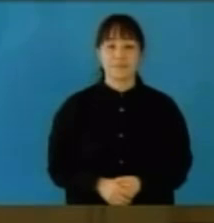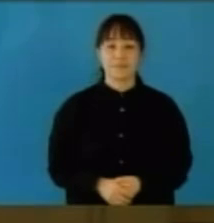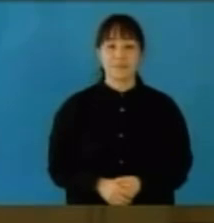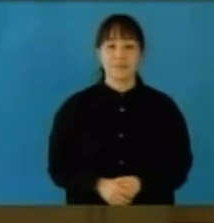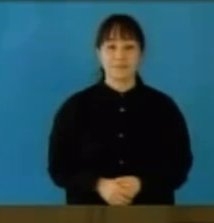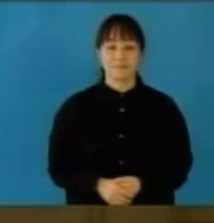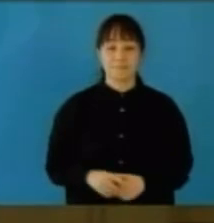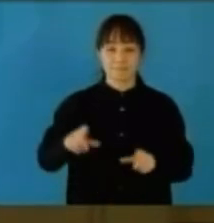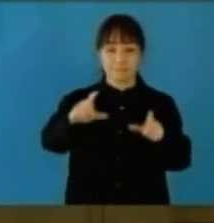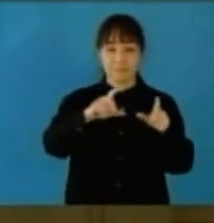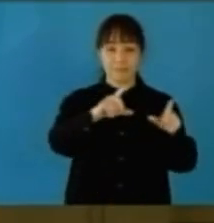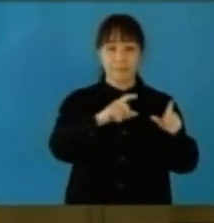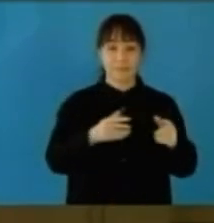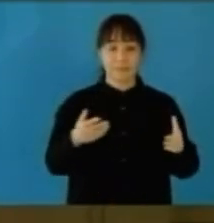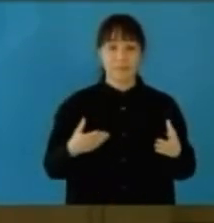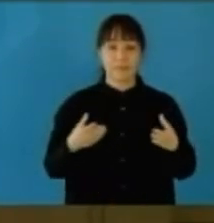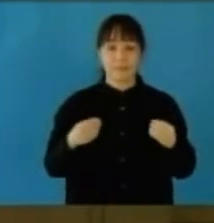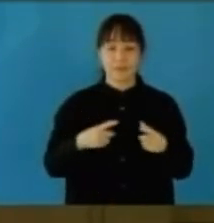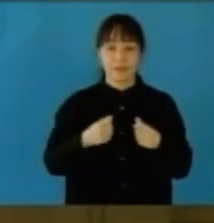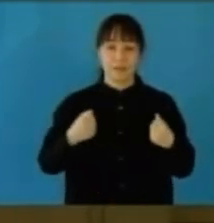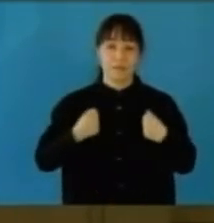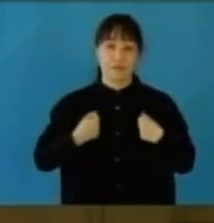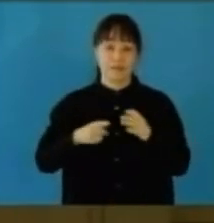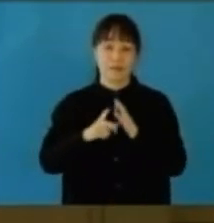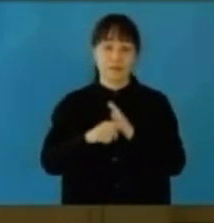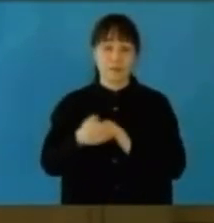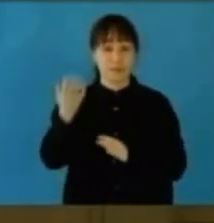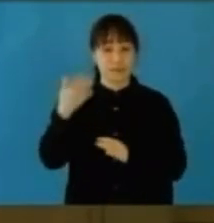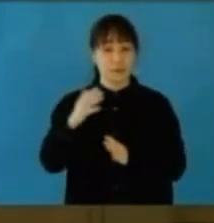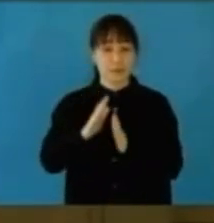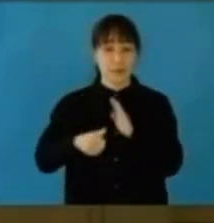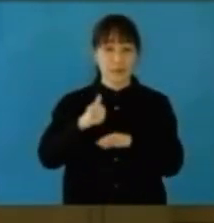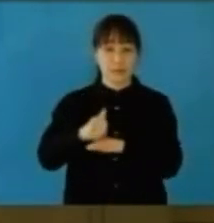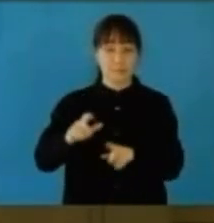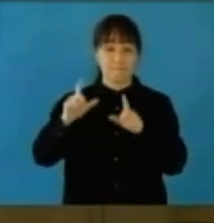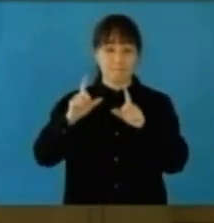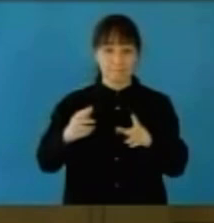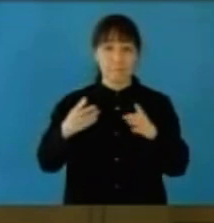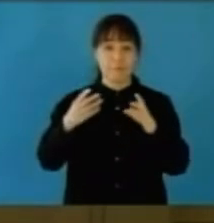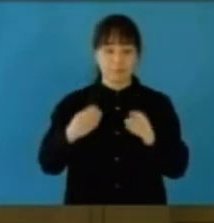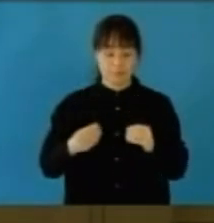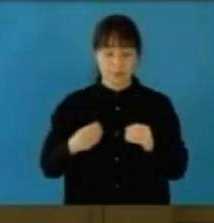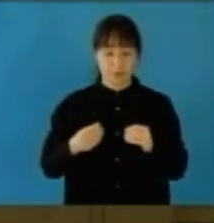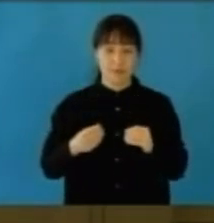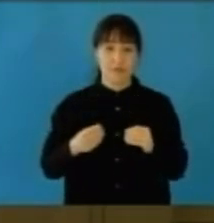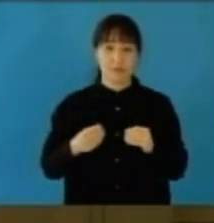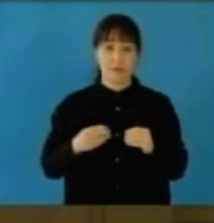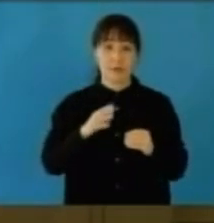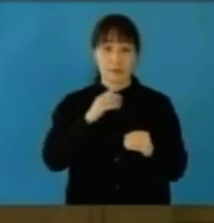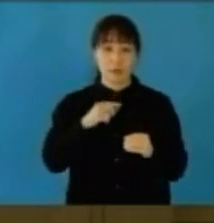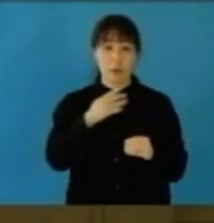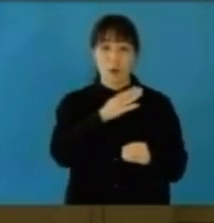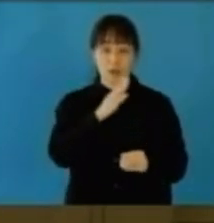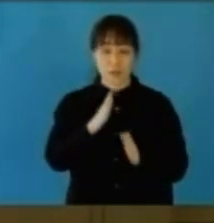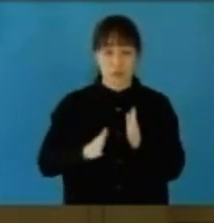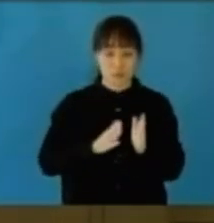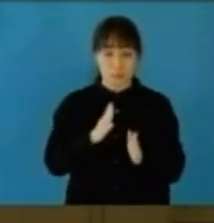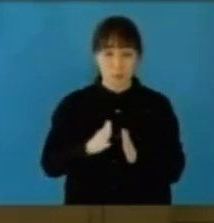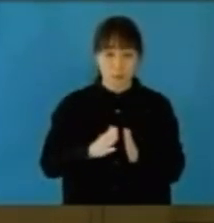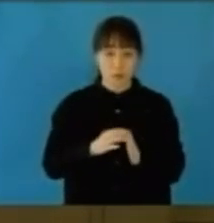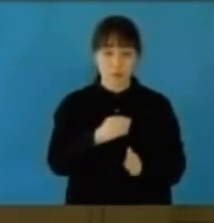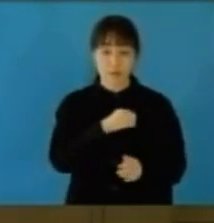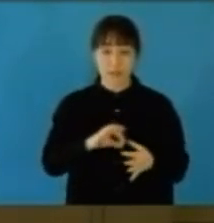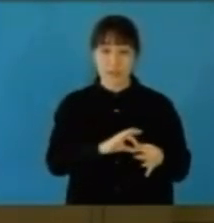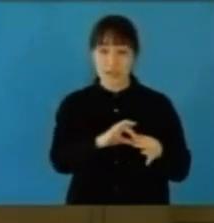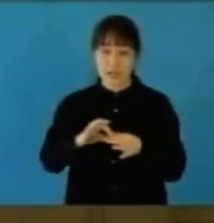それぞれご答弁いただきましたが、国体についてはですね、先ほど知事も申し上げましたけれども、本当に我々スポーツ振興議連盟で、